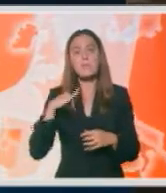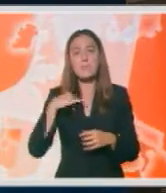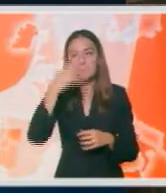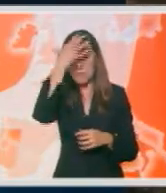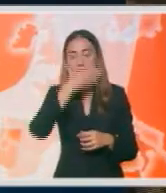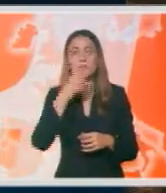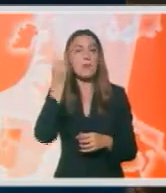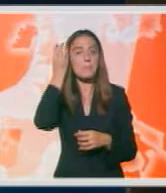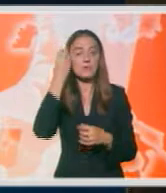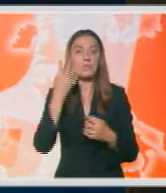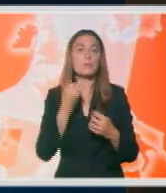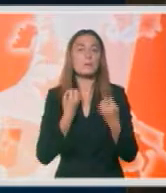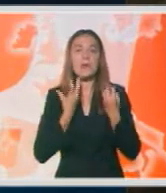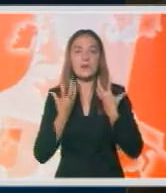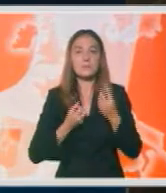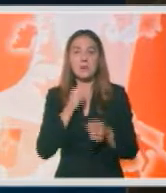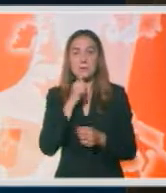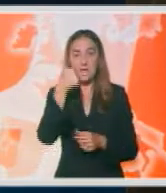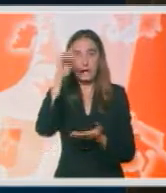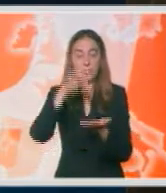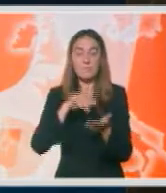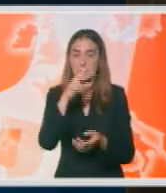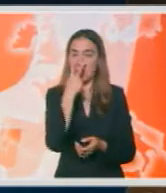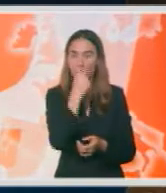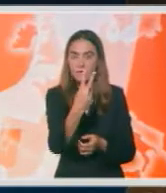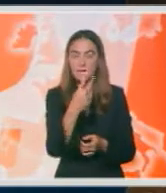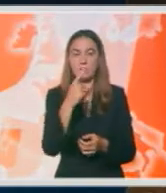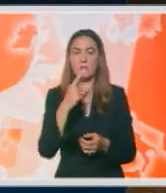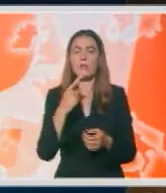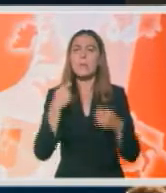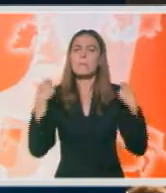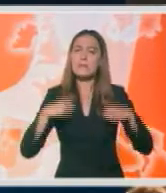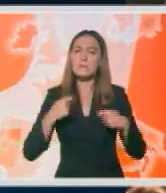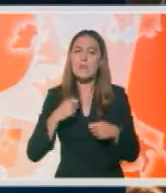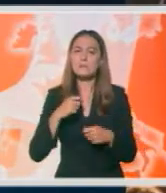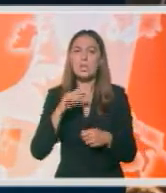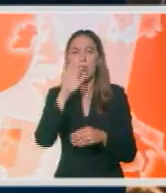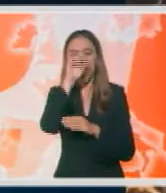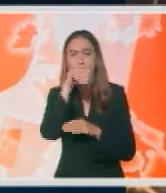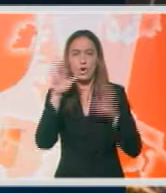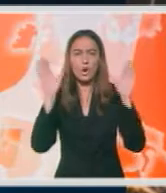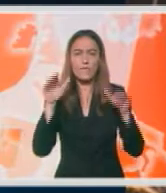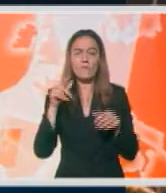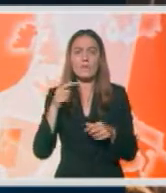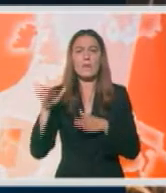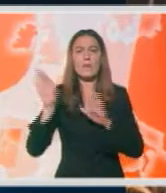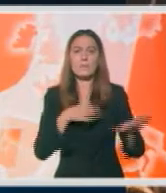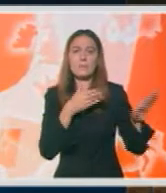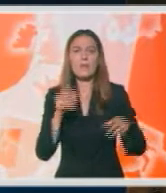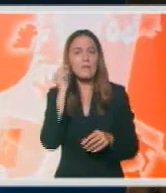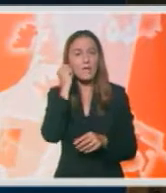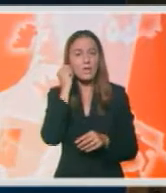i maštovitim aranžmanima, pa su se na jednom mestu mogle videti princeze, orlovi, vatrene samba devojke,